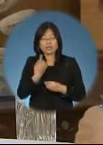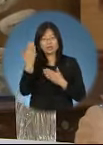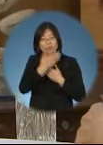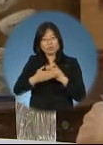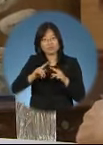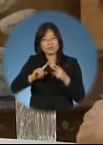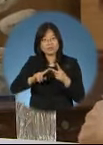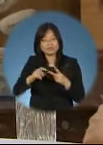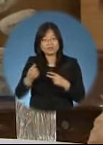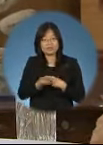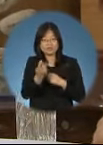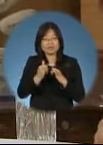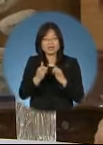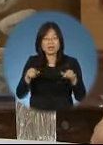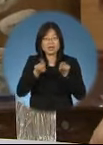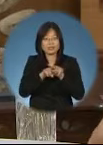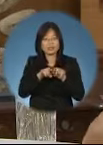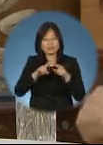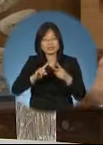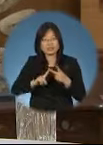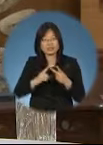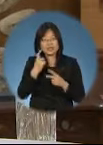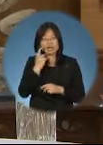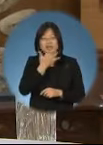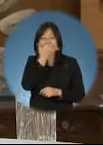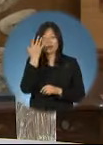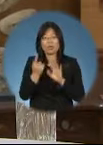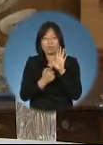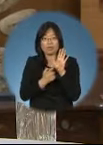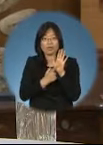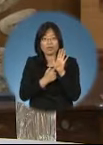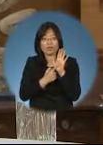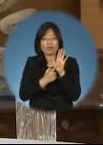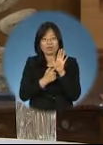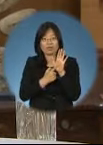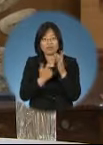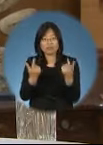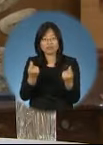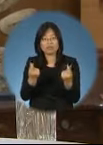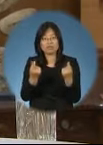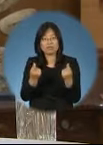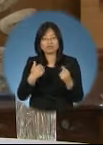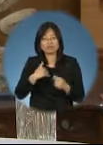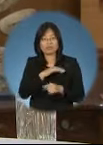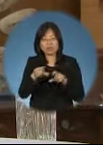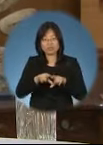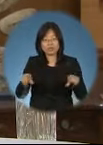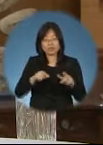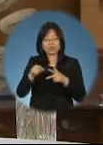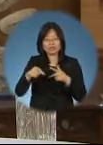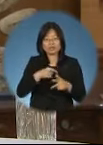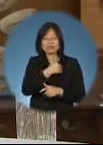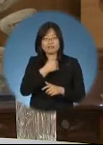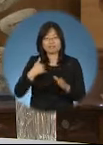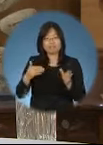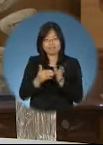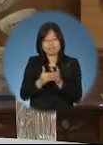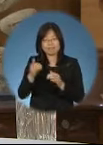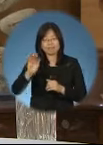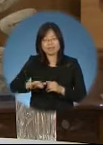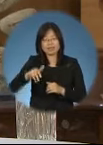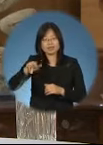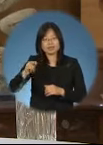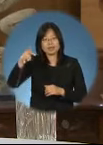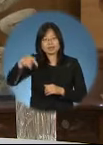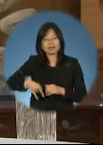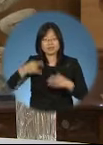몸이건 아니면 여러 사람 함께 하건 아름다움을 표현하는 뭐 그런 거라고 우리 보통 이해할 수 있습니다. 그런데